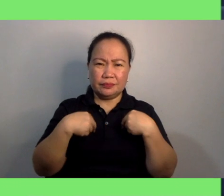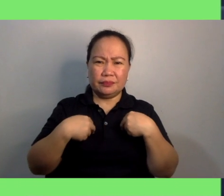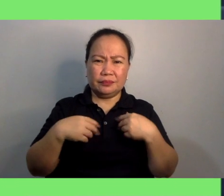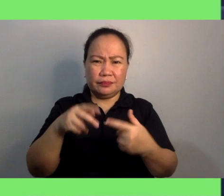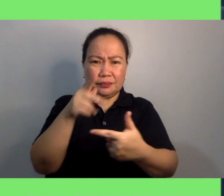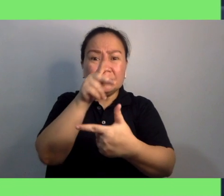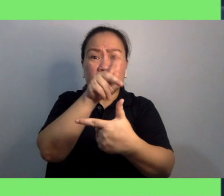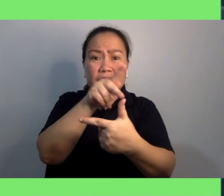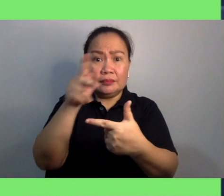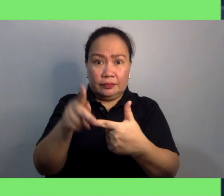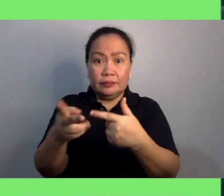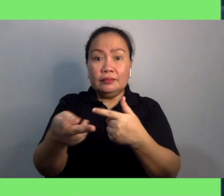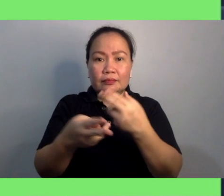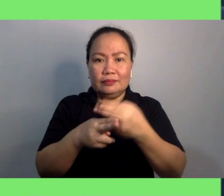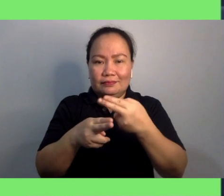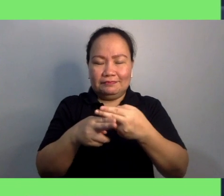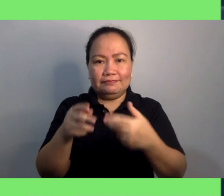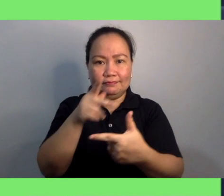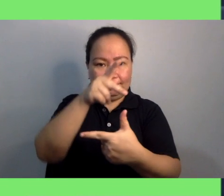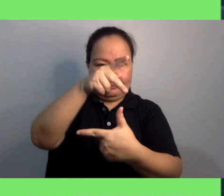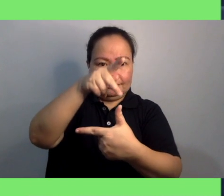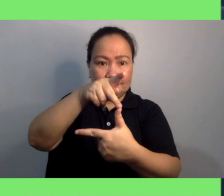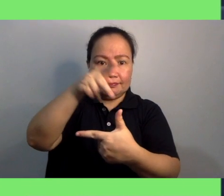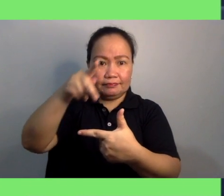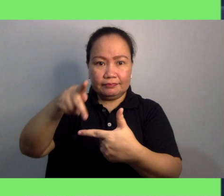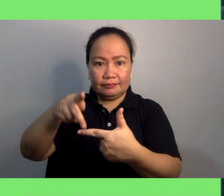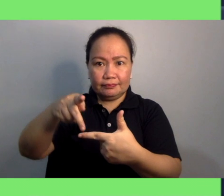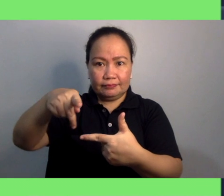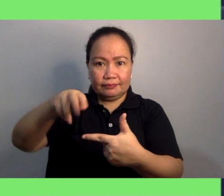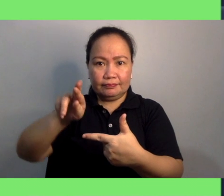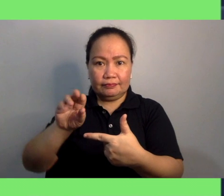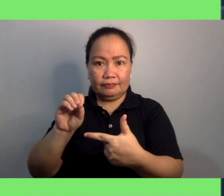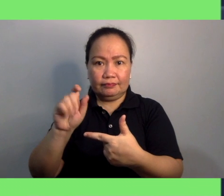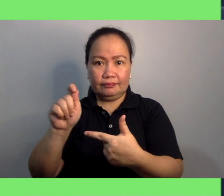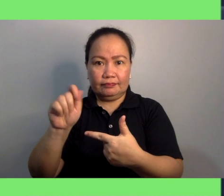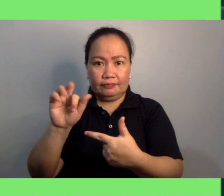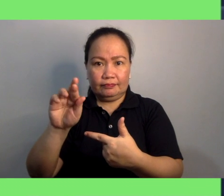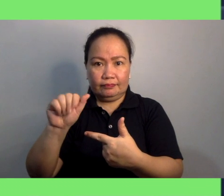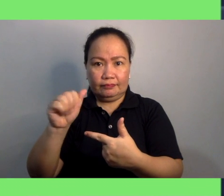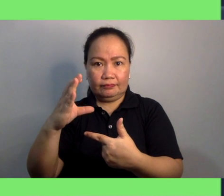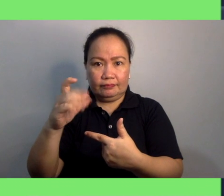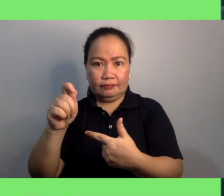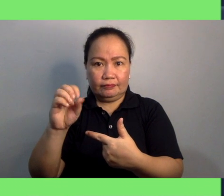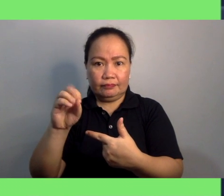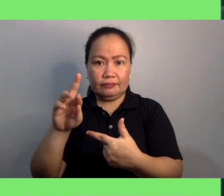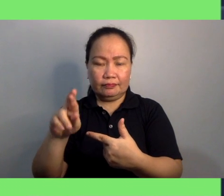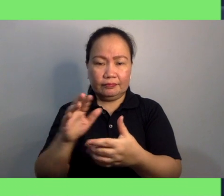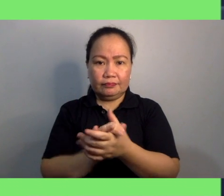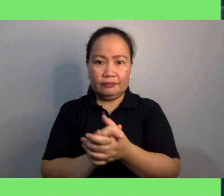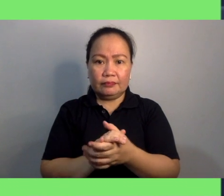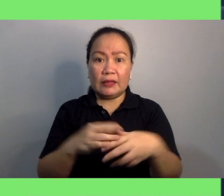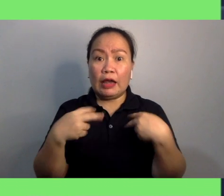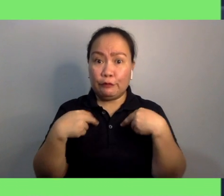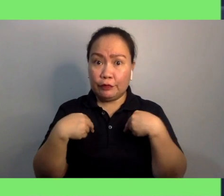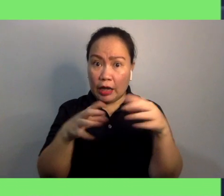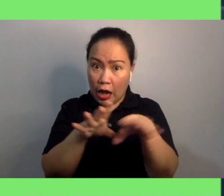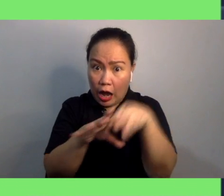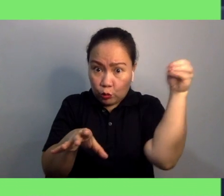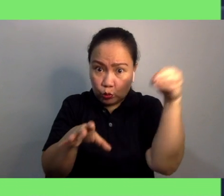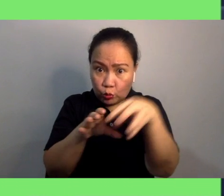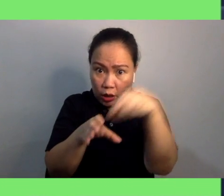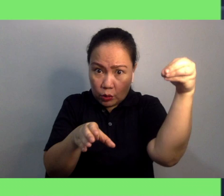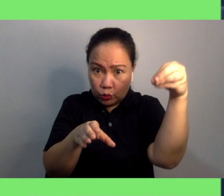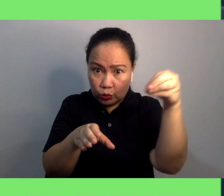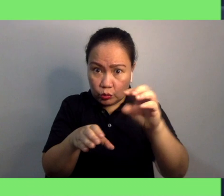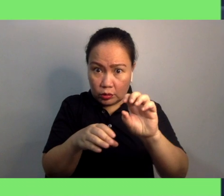a protractor. So, ito po yung protractor natin. Meron tayong tinatawag na outer scale. Pag